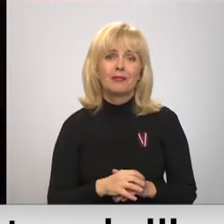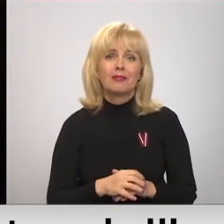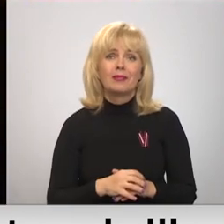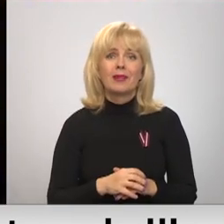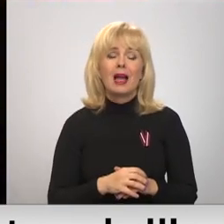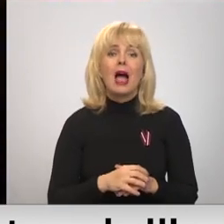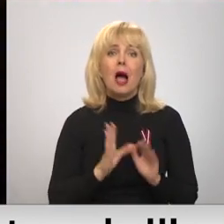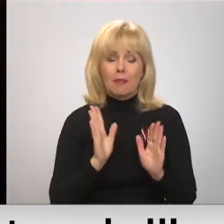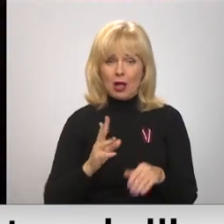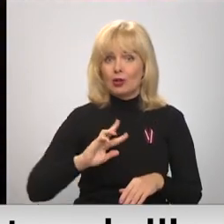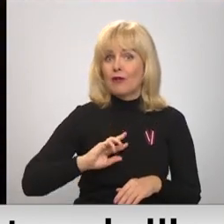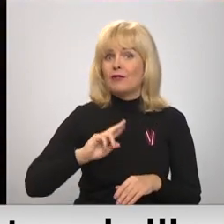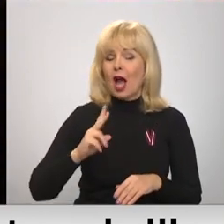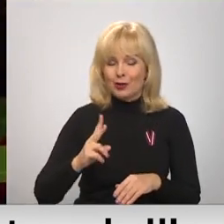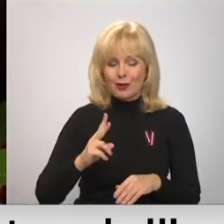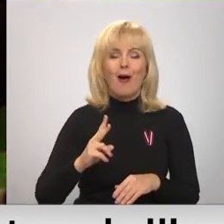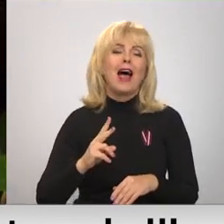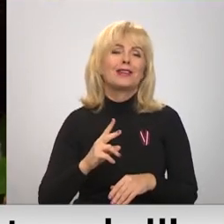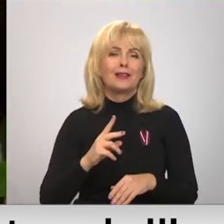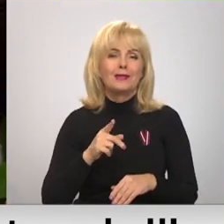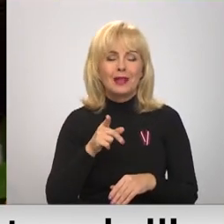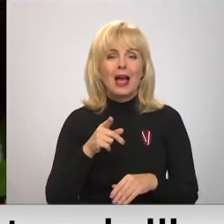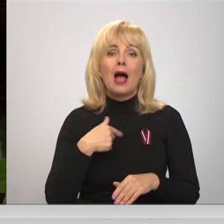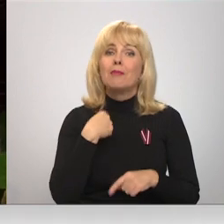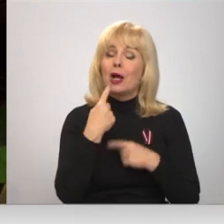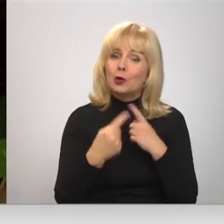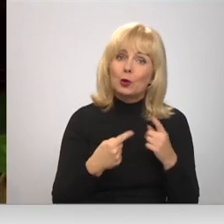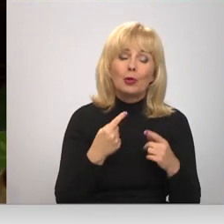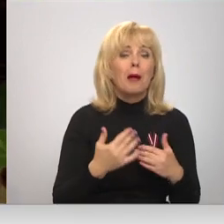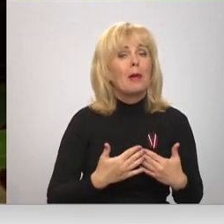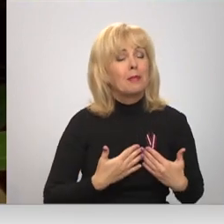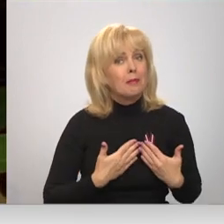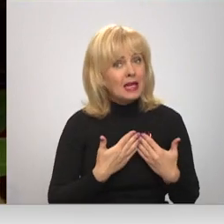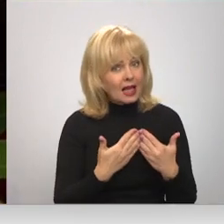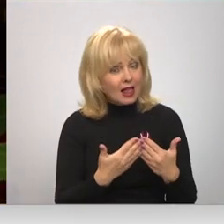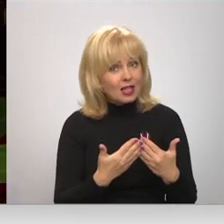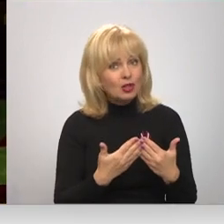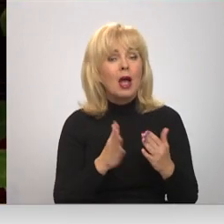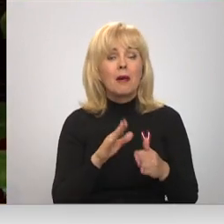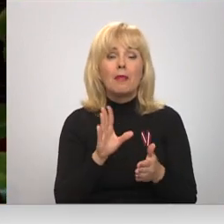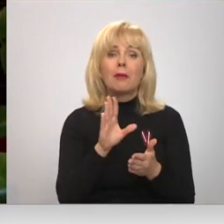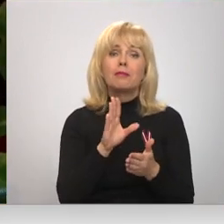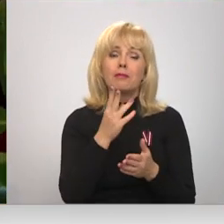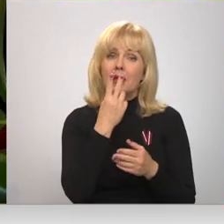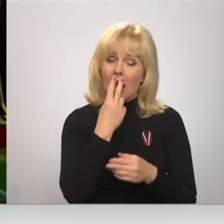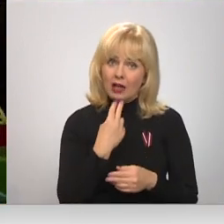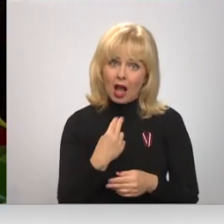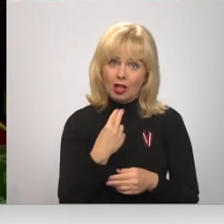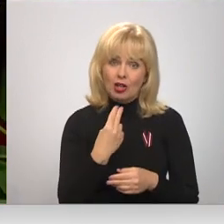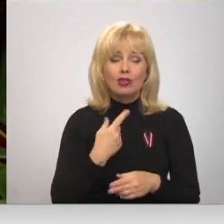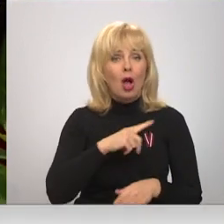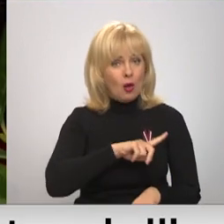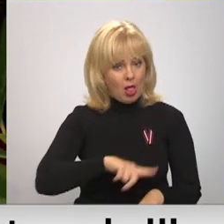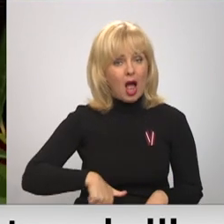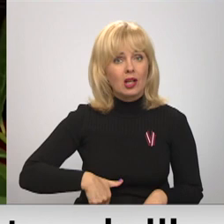Mēs kļūsim viens otram. Vairāk runājām par mīlestību un par pieredināšanu. Nu,